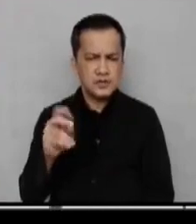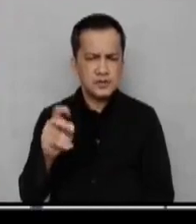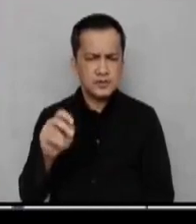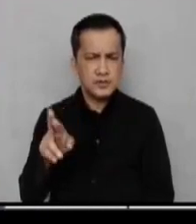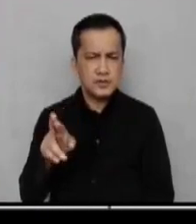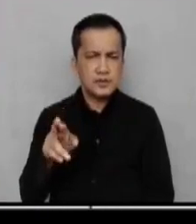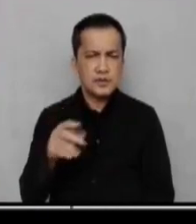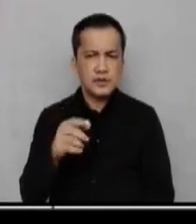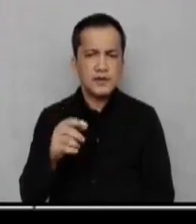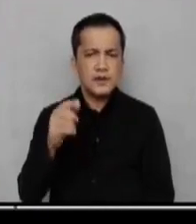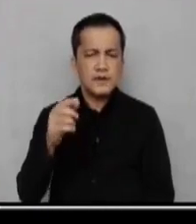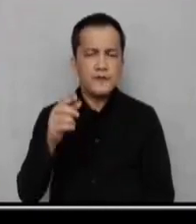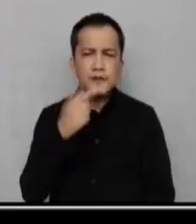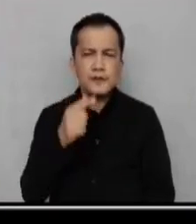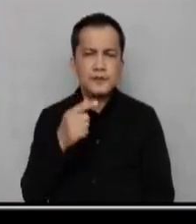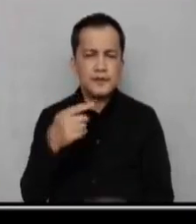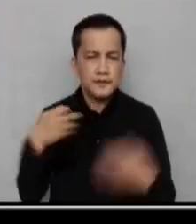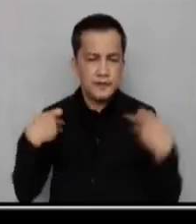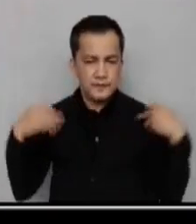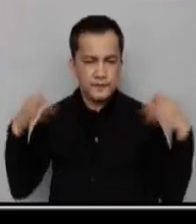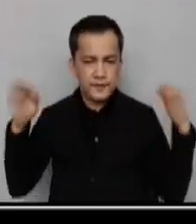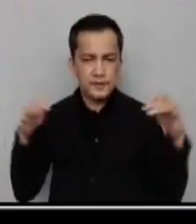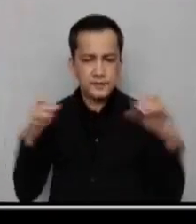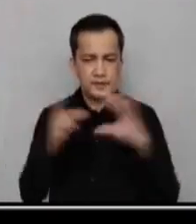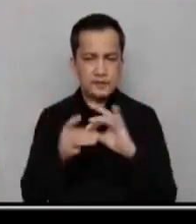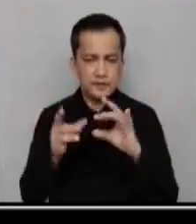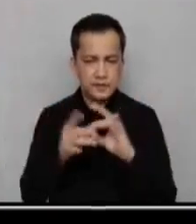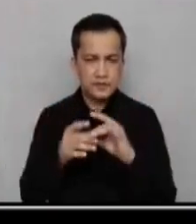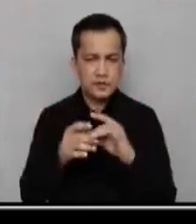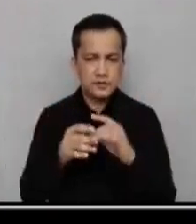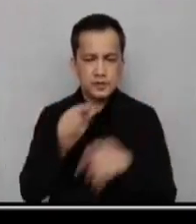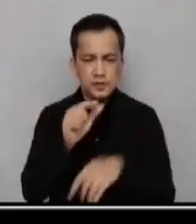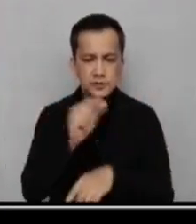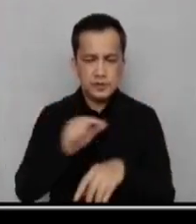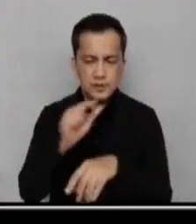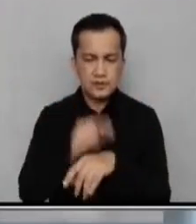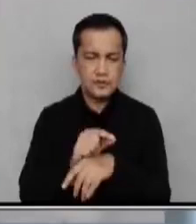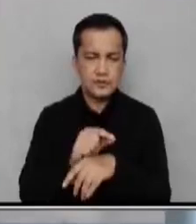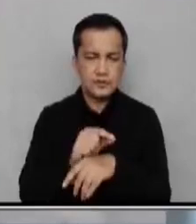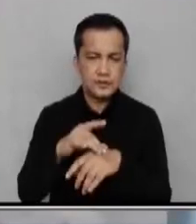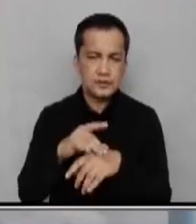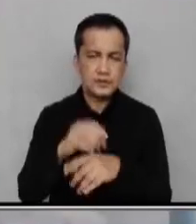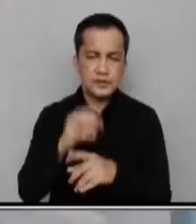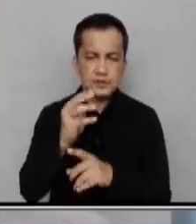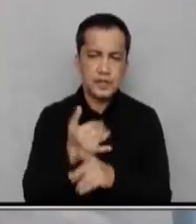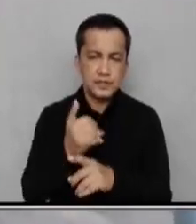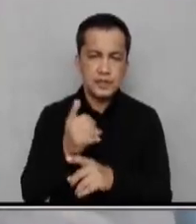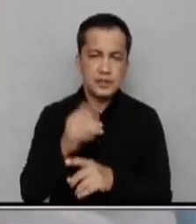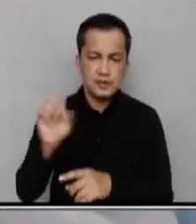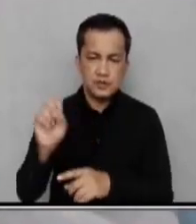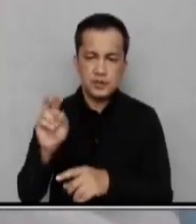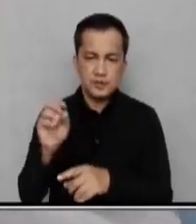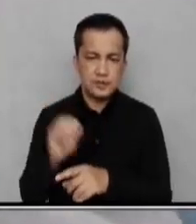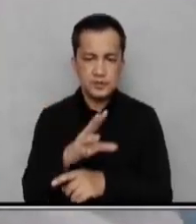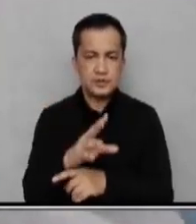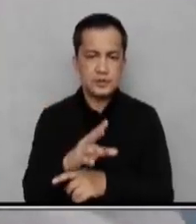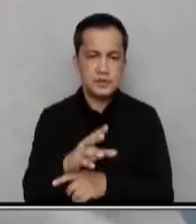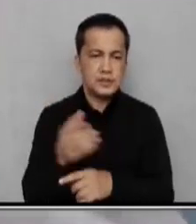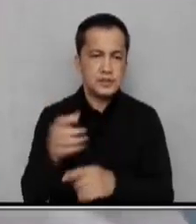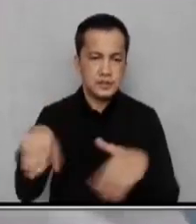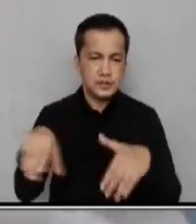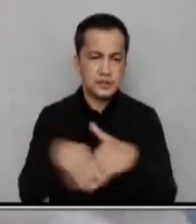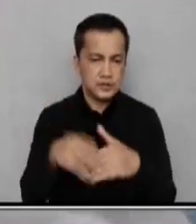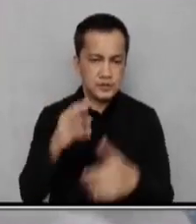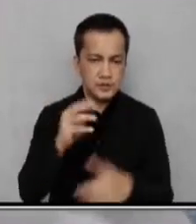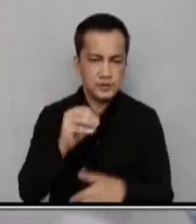na nakatakdang ipalabas sa May 12. Ikinasal si Taehyang sa actress na si Min Yorin noong 2018 at